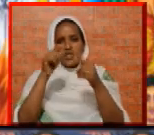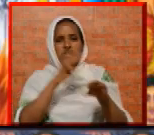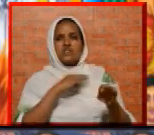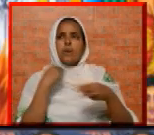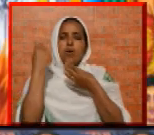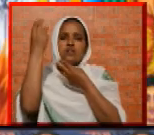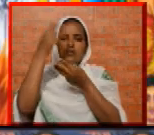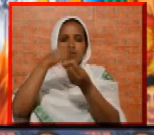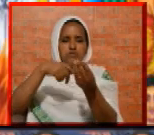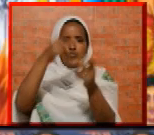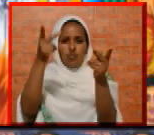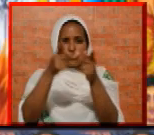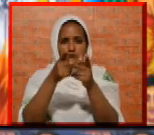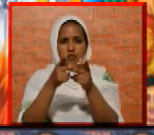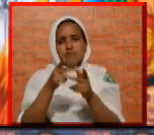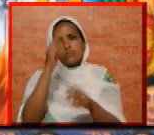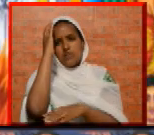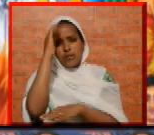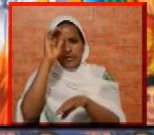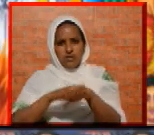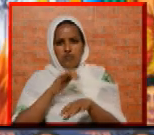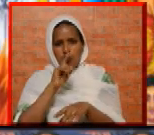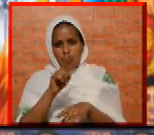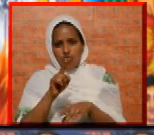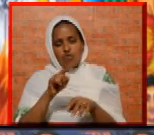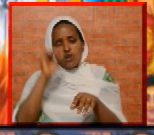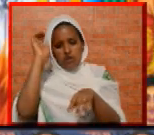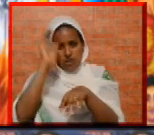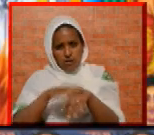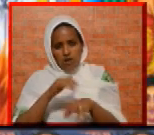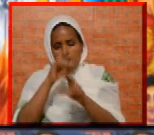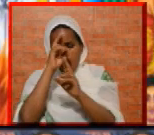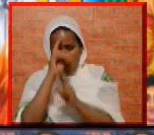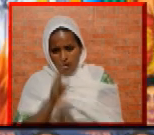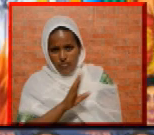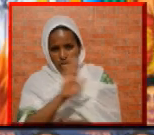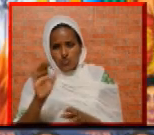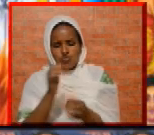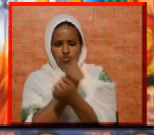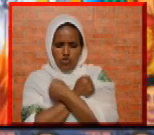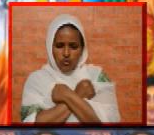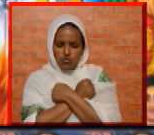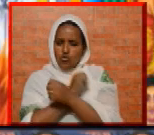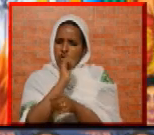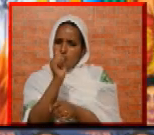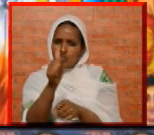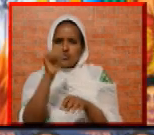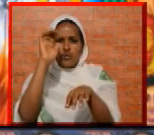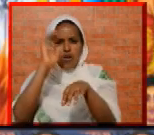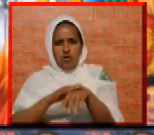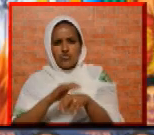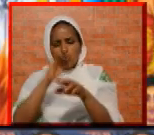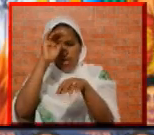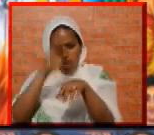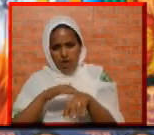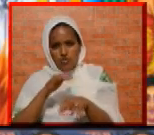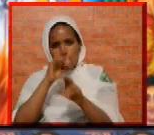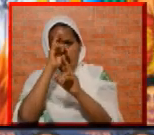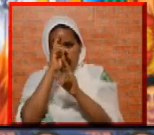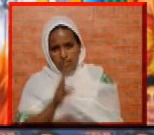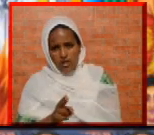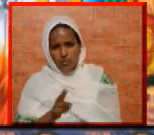ሰማይትነት አደባባይ ሰማይታትን የጠራው እግዚአብሔር ነው የጠራቸውን አከበራቸው የወደዳቸውን ጠራቸው